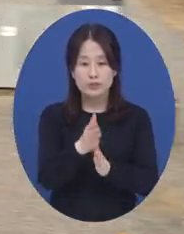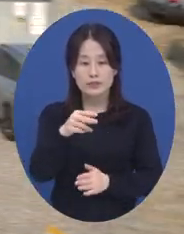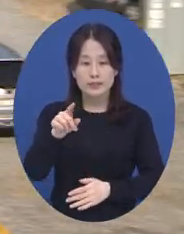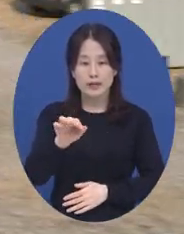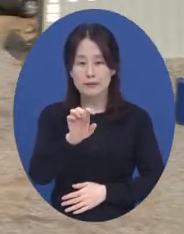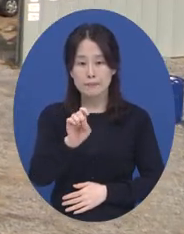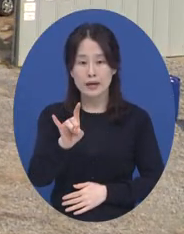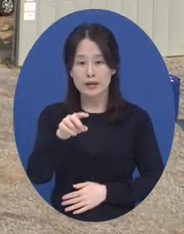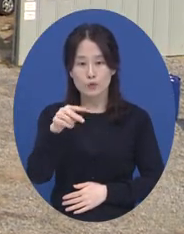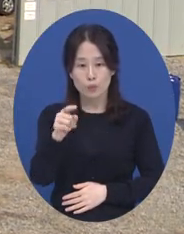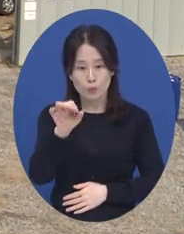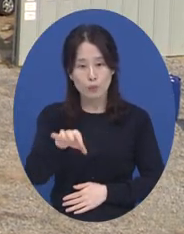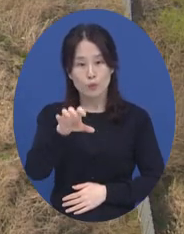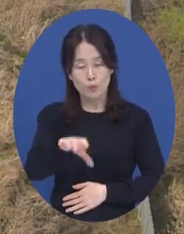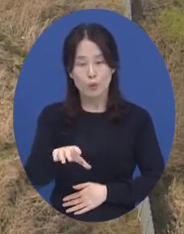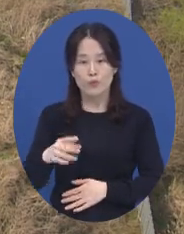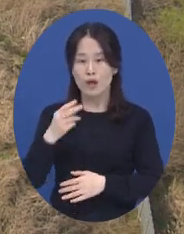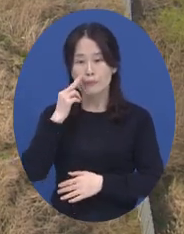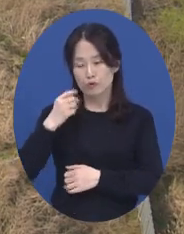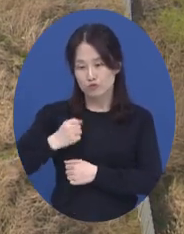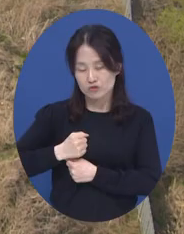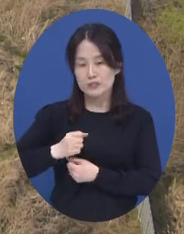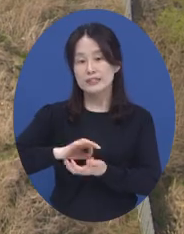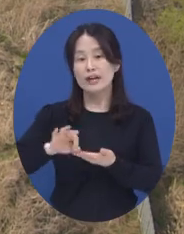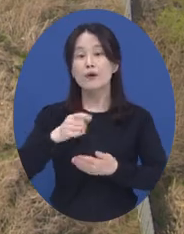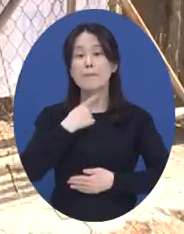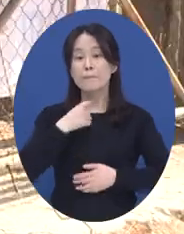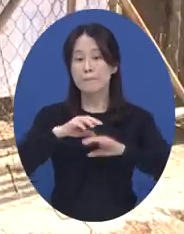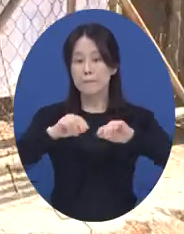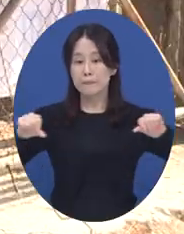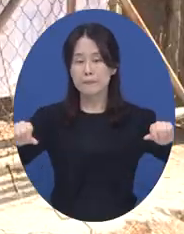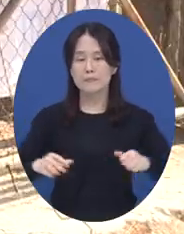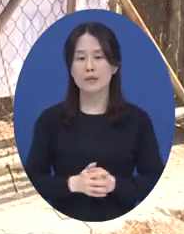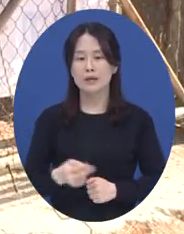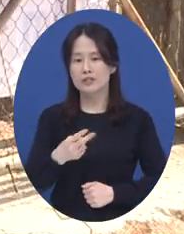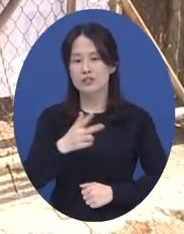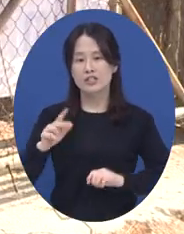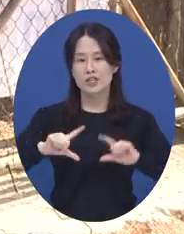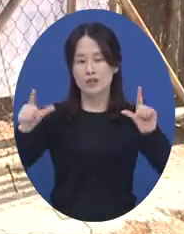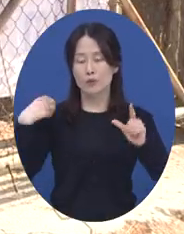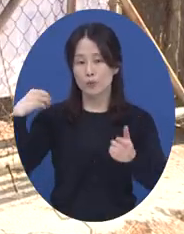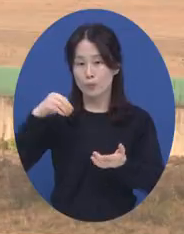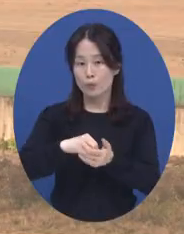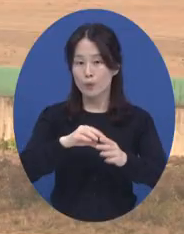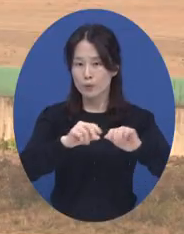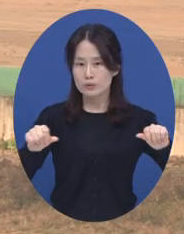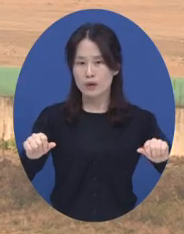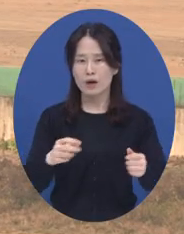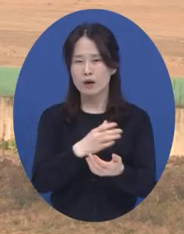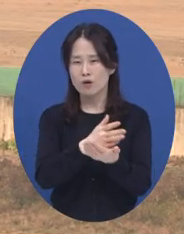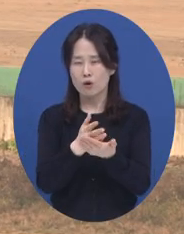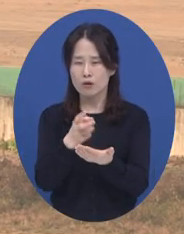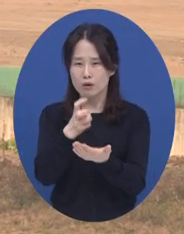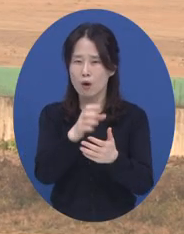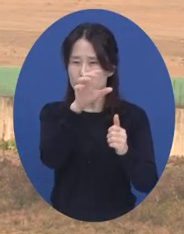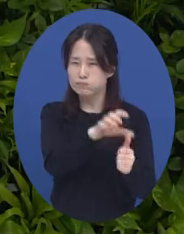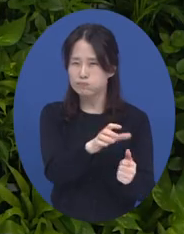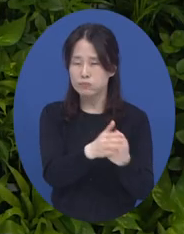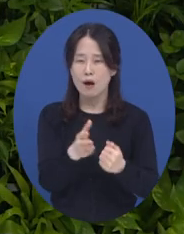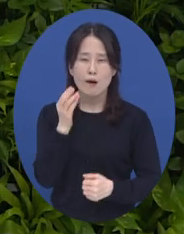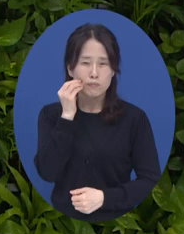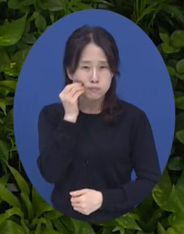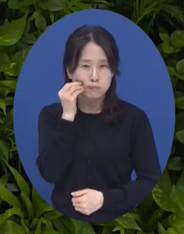동두천시 상패동에 위치한 반환공여지 캠프 님불입니다. 2007년 반환된 이후 각종 규제로 방치됐던